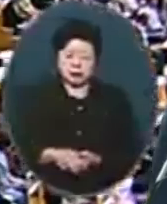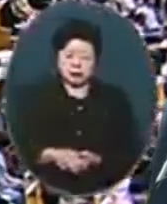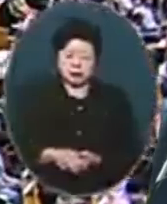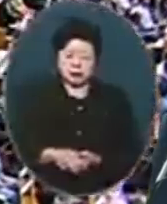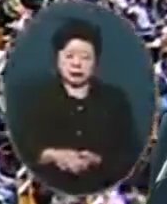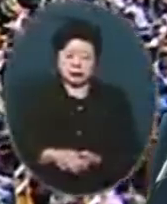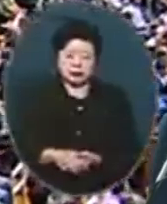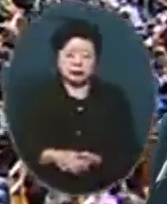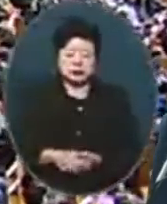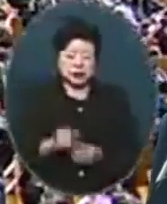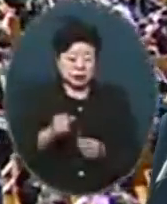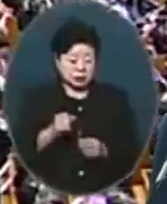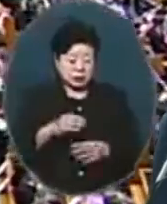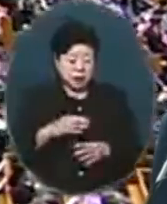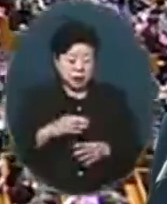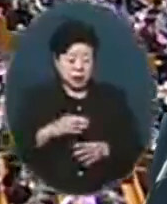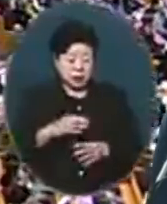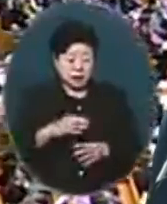대단한